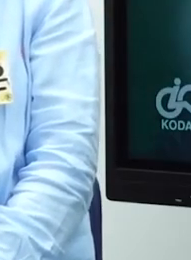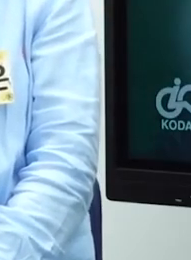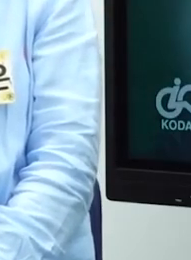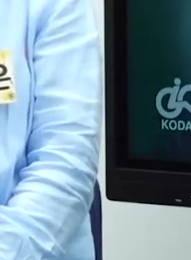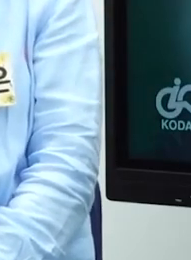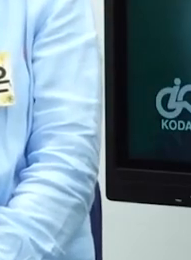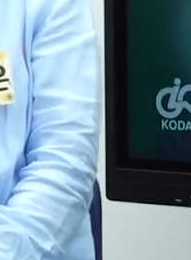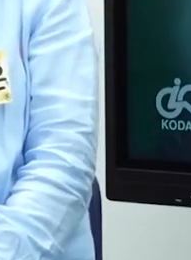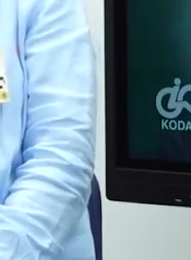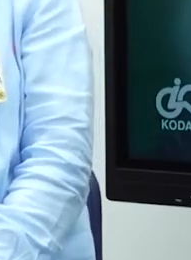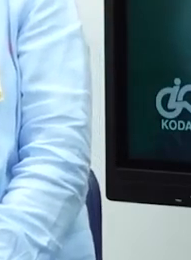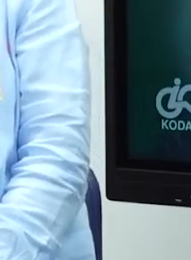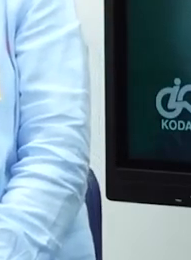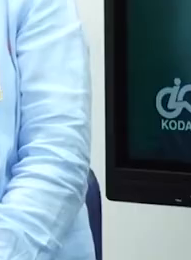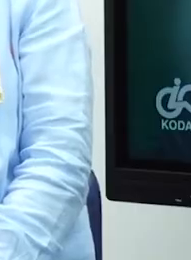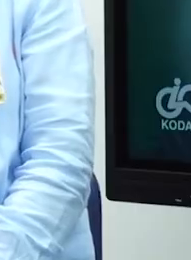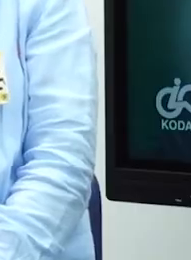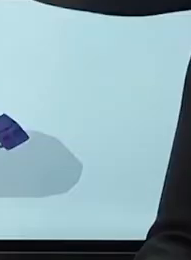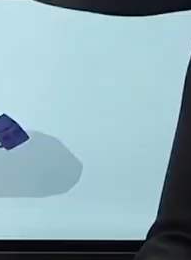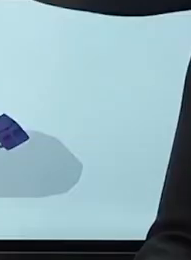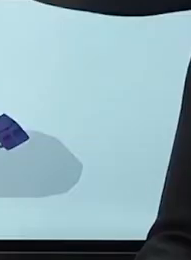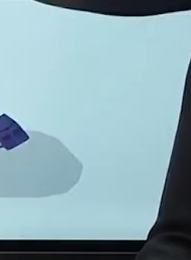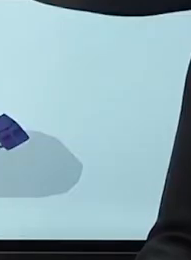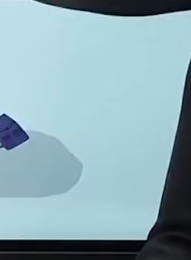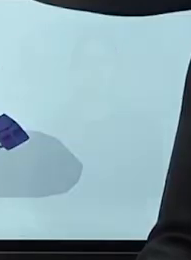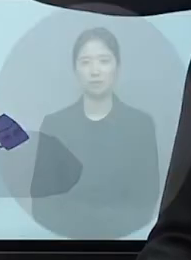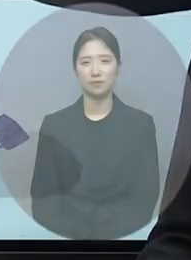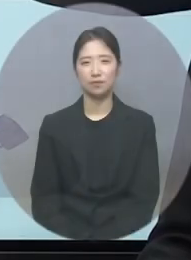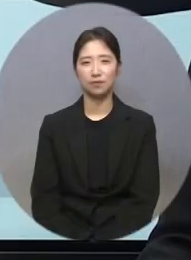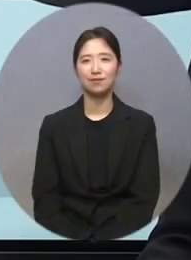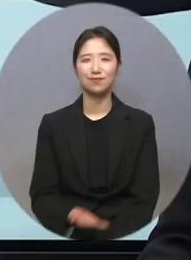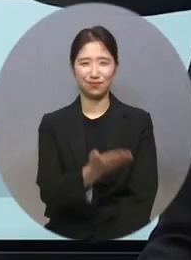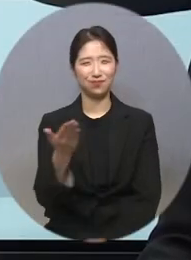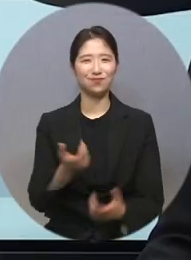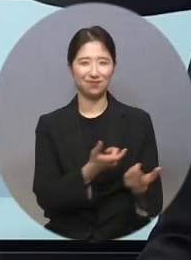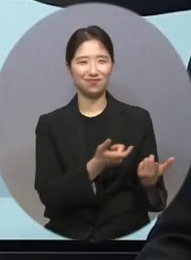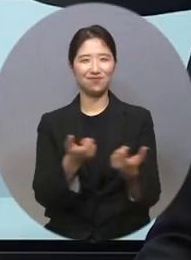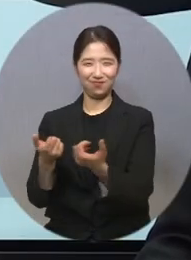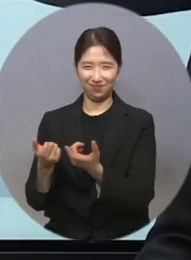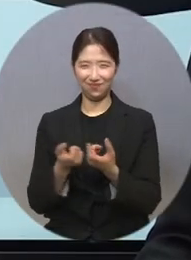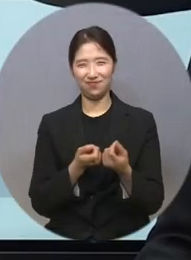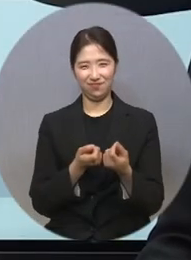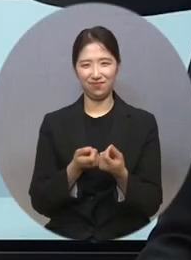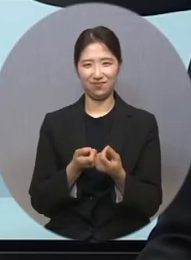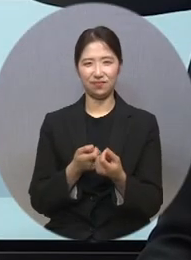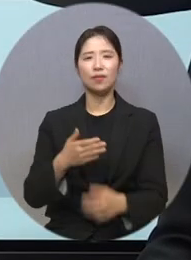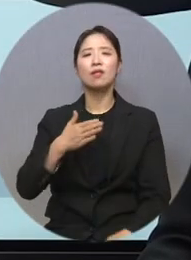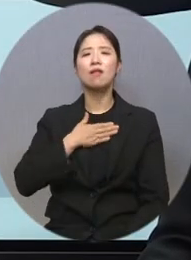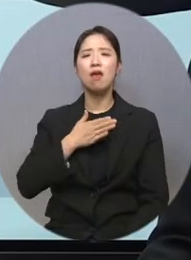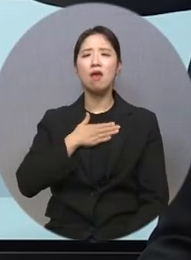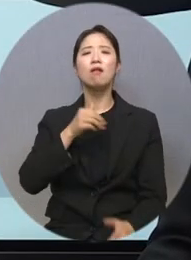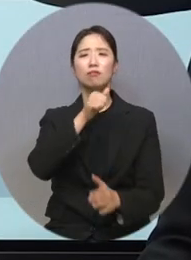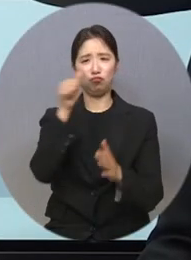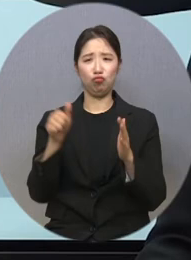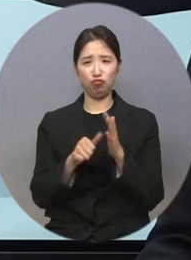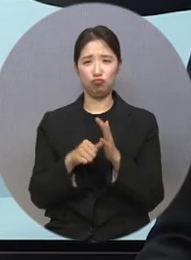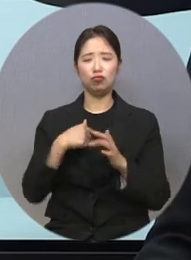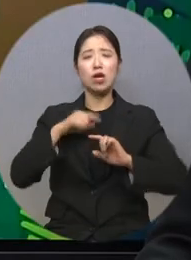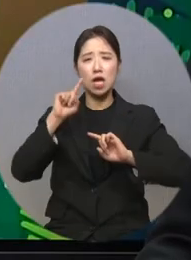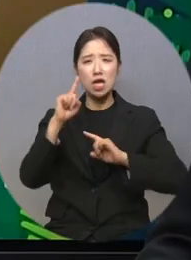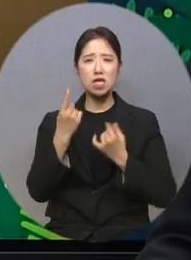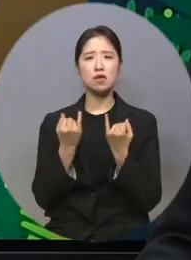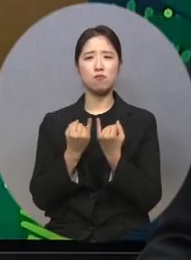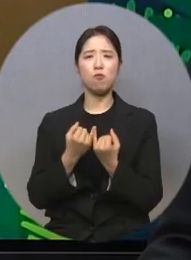그러지 않으셔도 됩니다. 라고 말하고 싶습니다. 공통된 얘기죠. 제가 중간에도 말씀드렸지만 내 인생, 이보경 인생